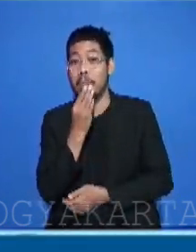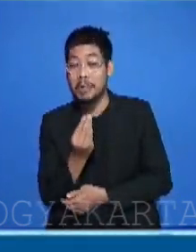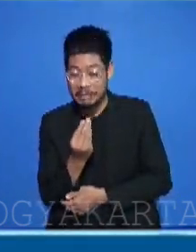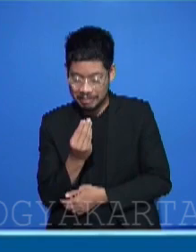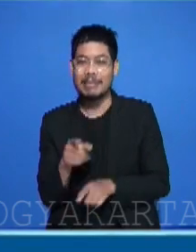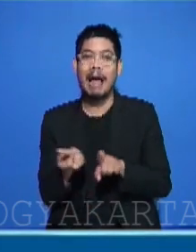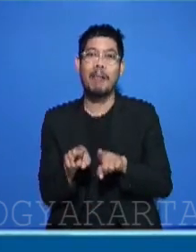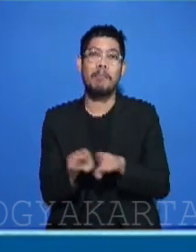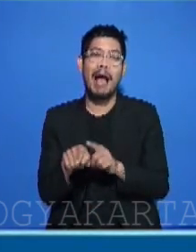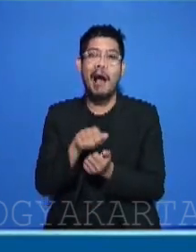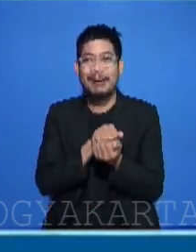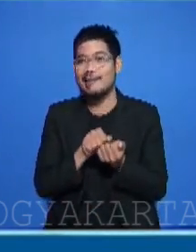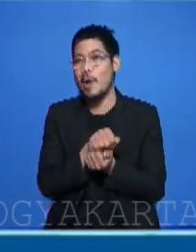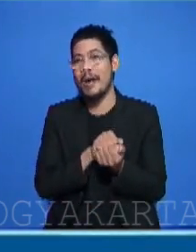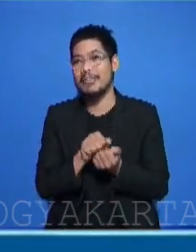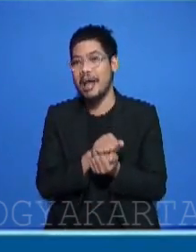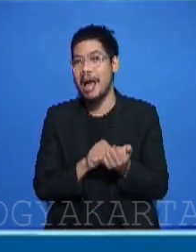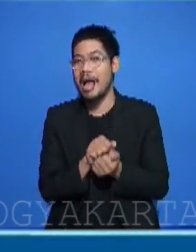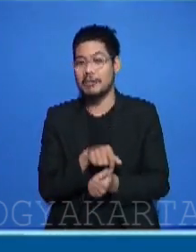tanaman obat